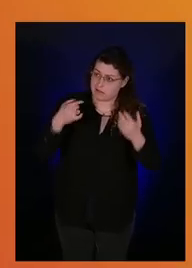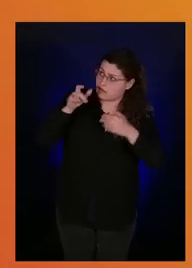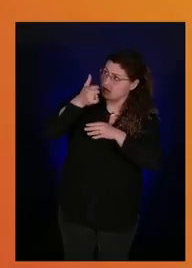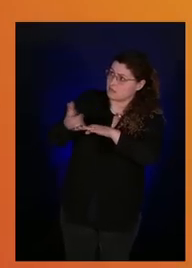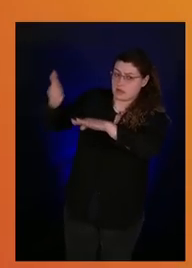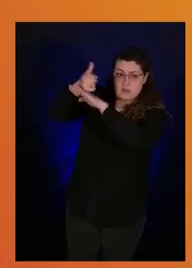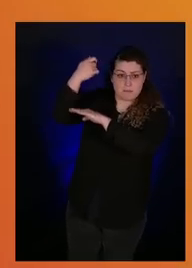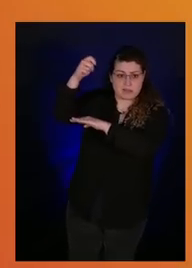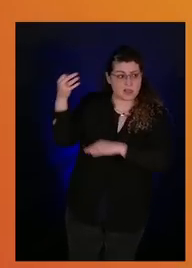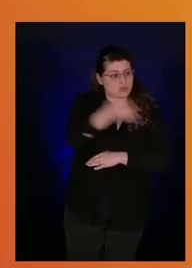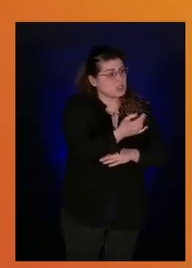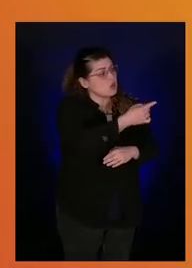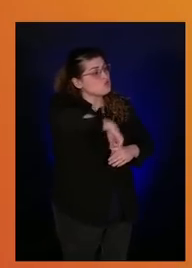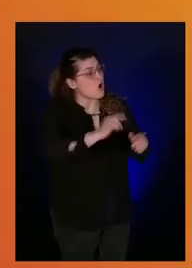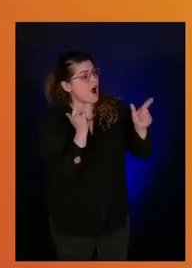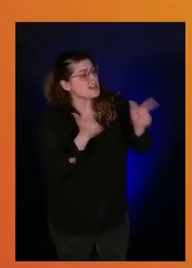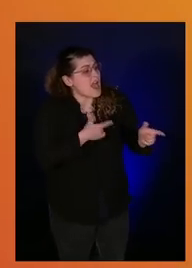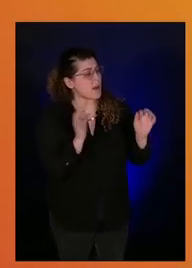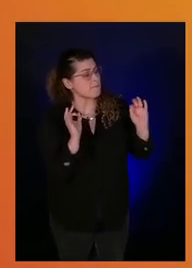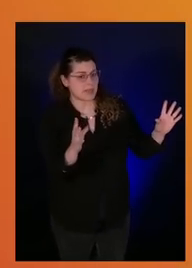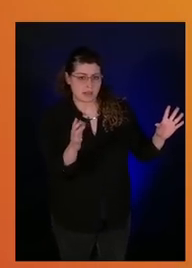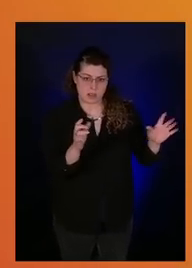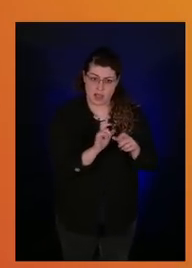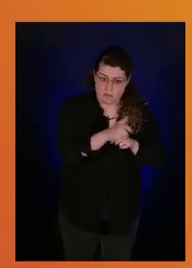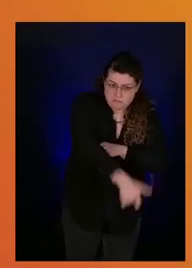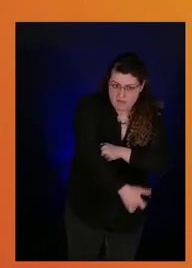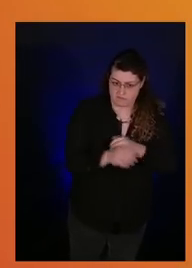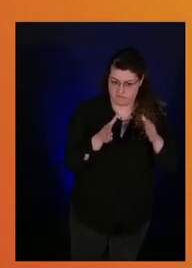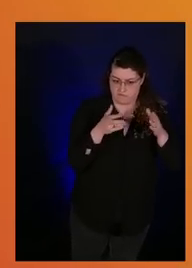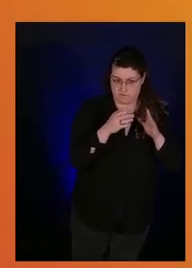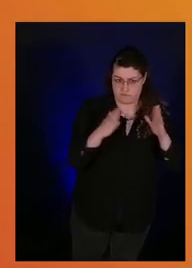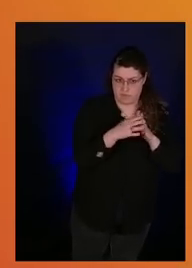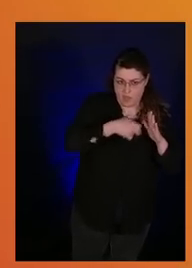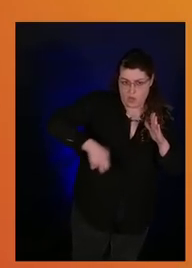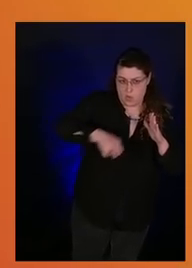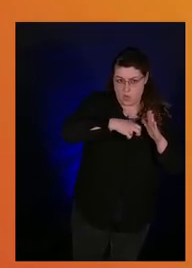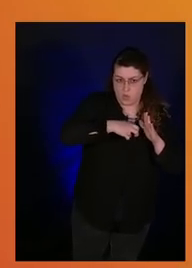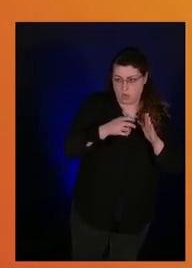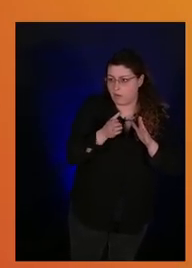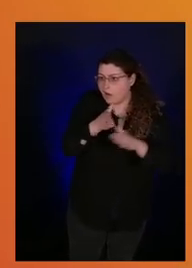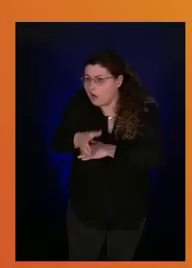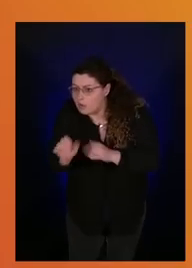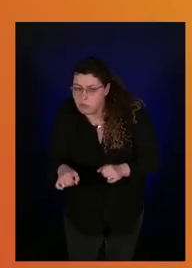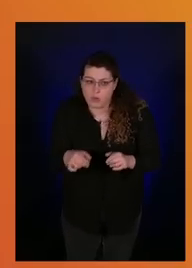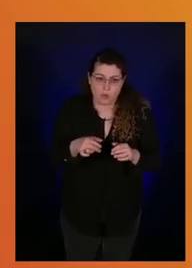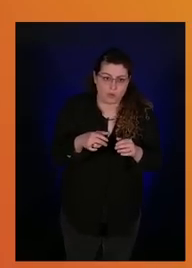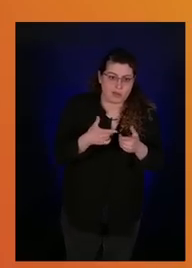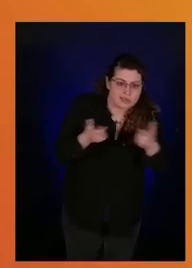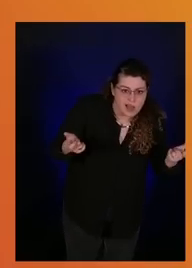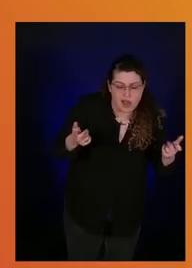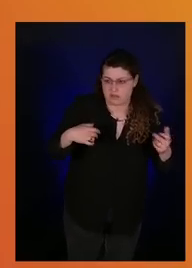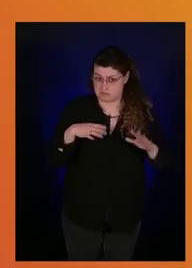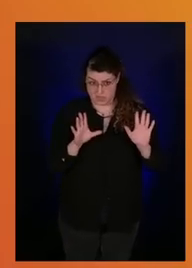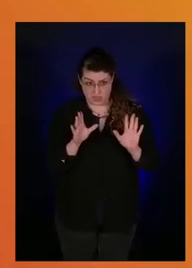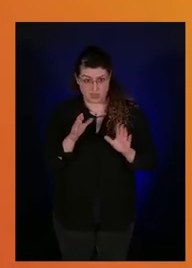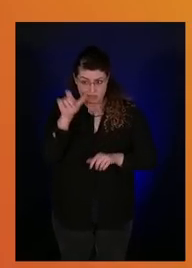déclarait « nous sommes en guerre », nous étions confinés avec des laissez-passer pour circuler. Les soignantes et soignants étaient sans blouse ni